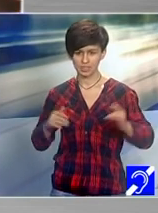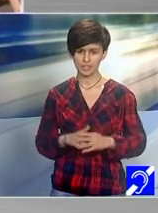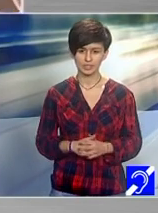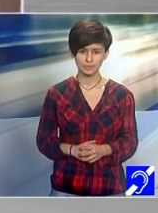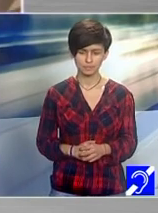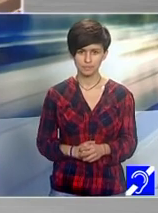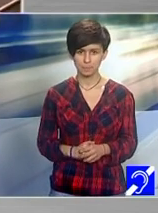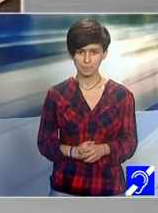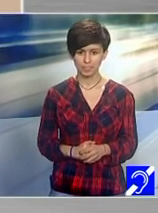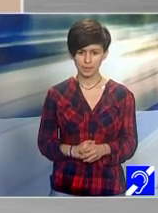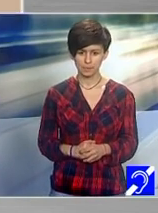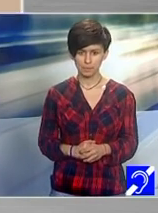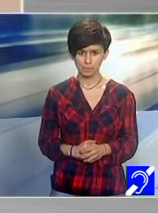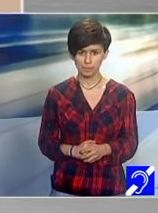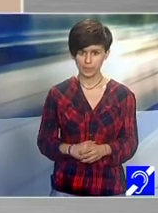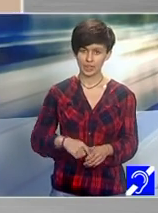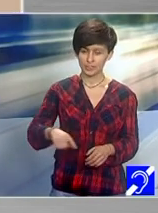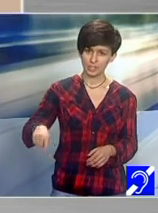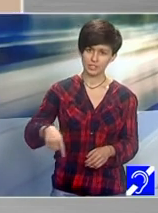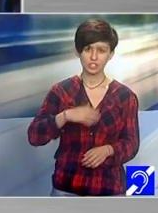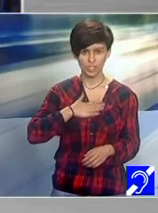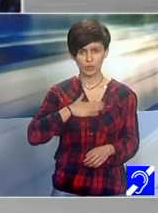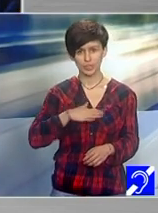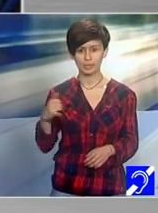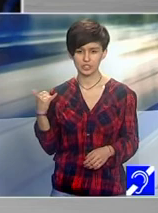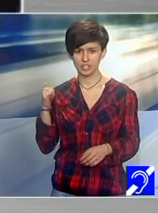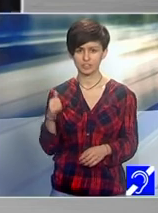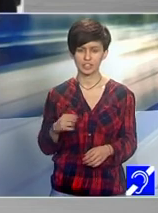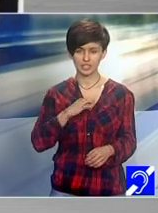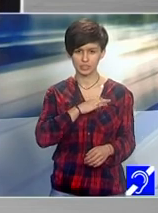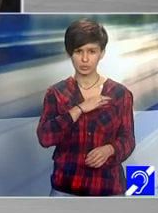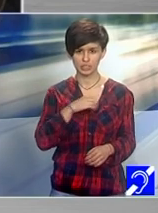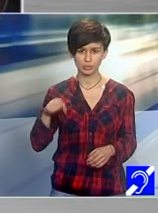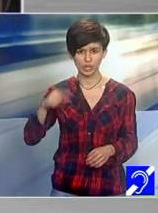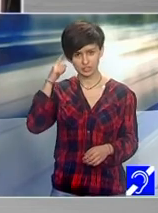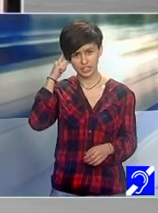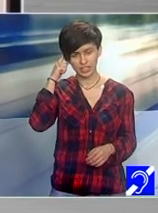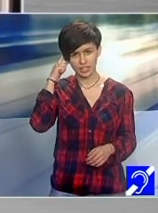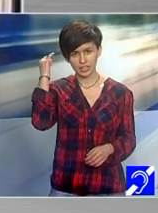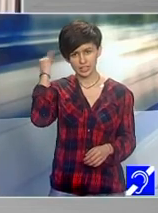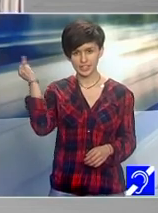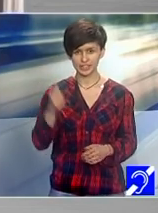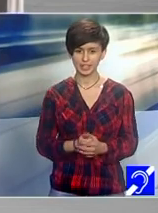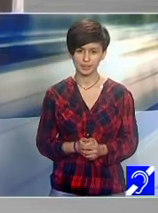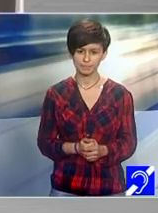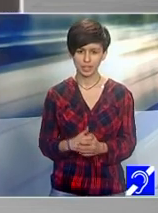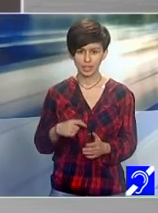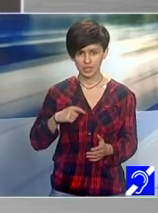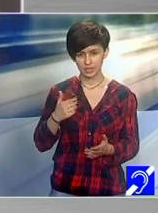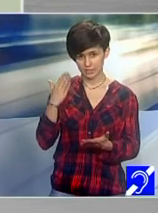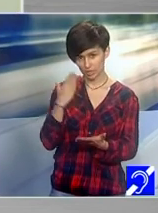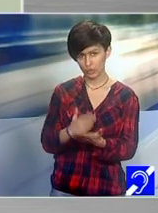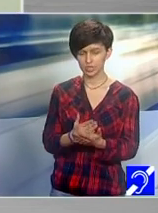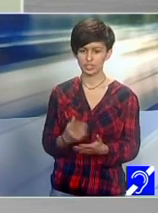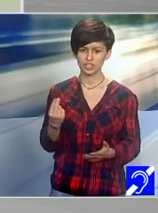noi, chiar ne place că vin studenții. Putem spune, dacă îmi permite să adaug, că este o decizie